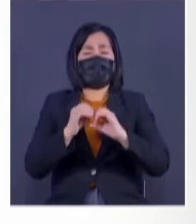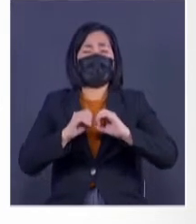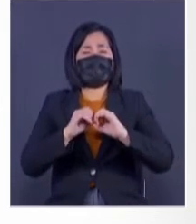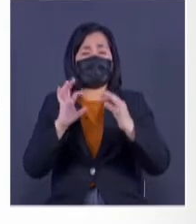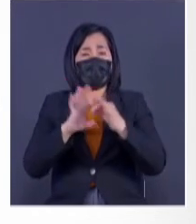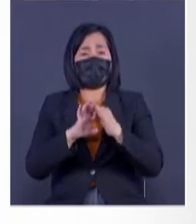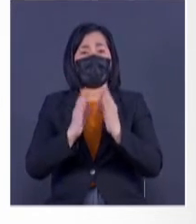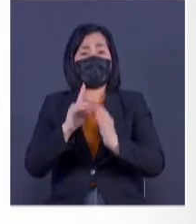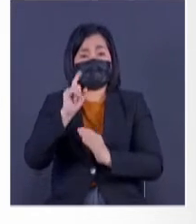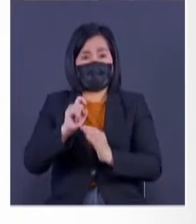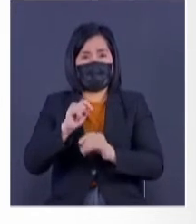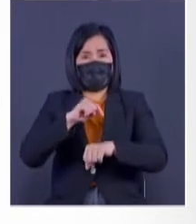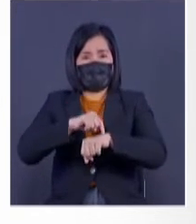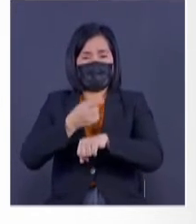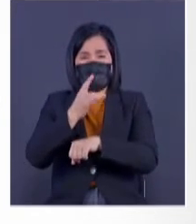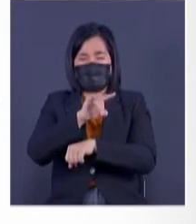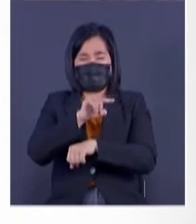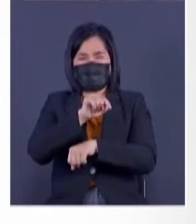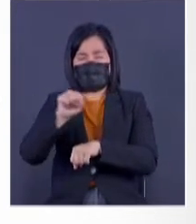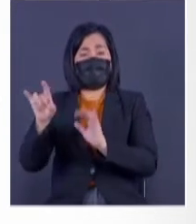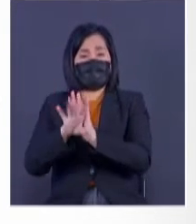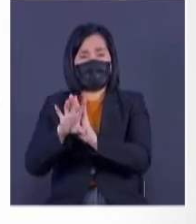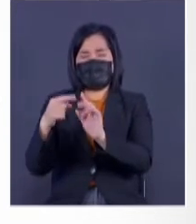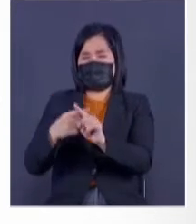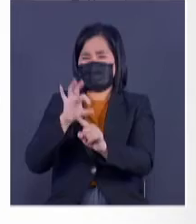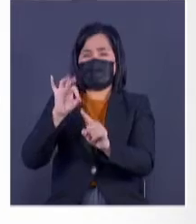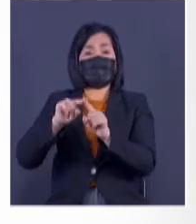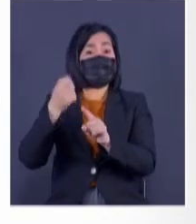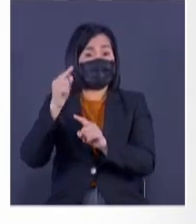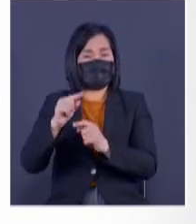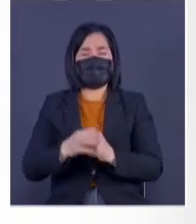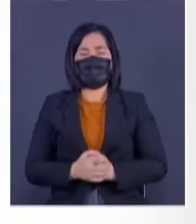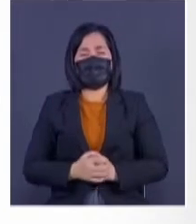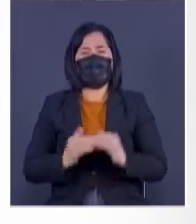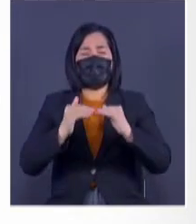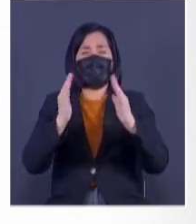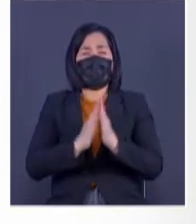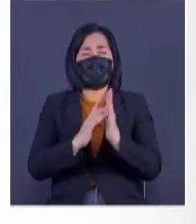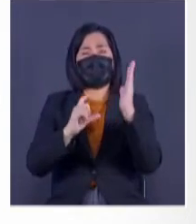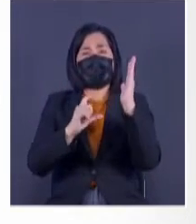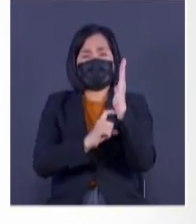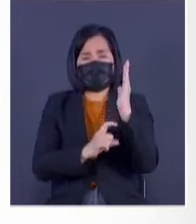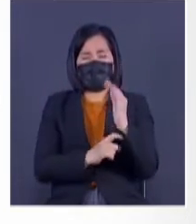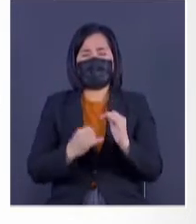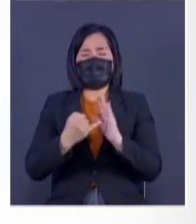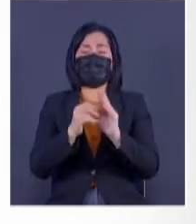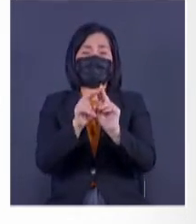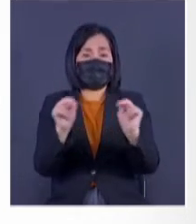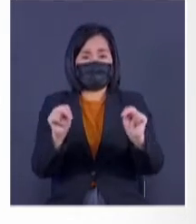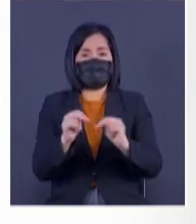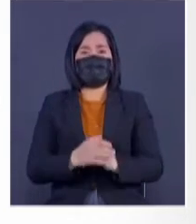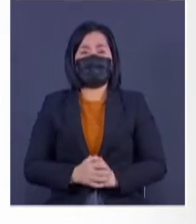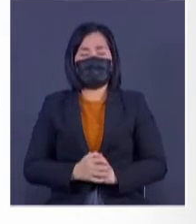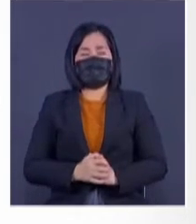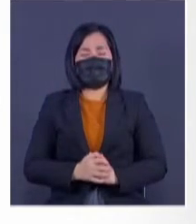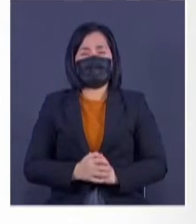ภิธรรมเวลา 18:00 นไปจนถึงวันที่11กันยายนนี้ที่ศาลา1วัดบางไผ่พระอารามหลวงจังหวัดนนทบุรีค่ะ